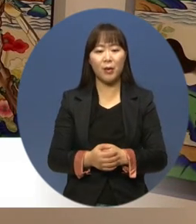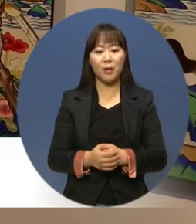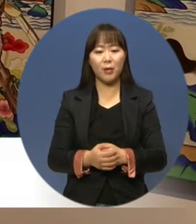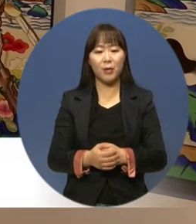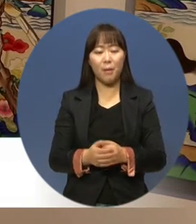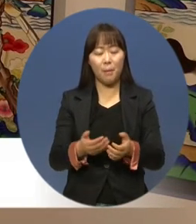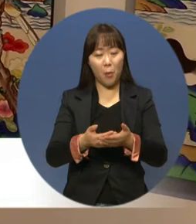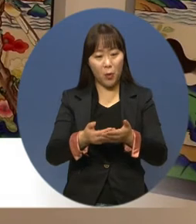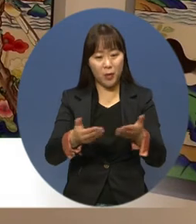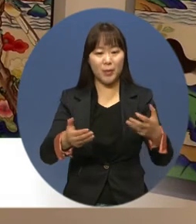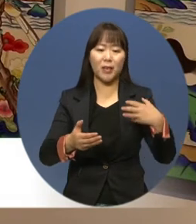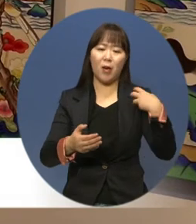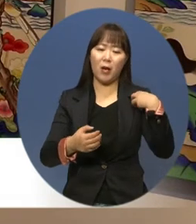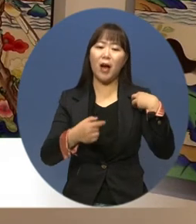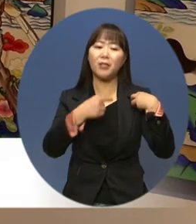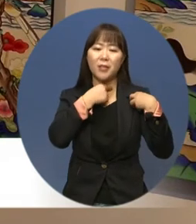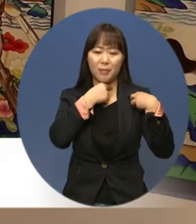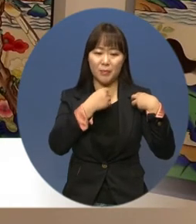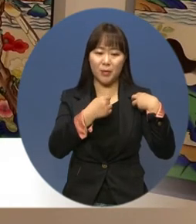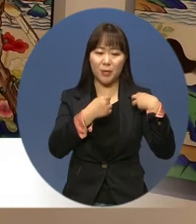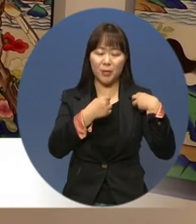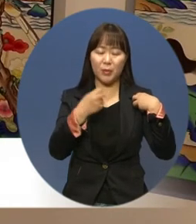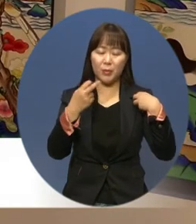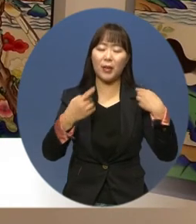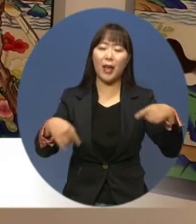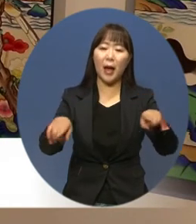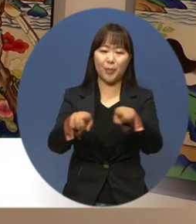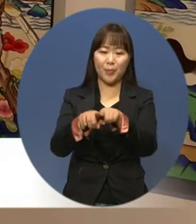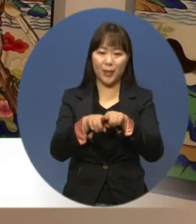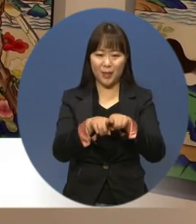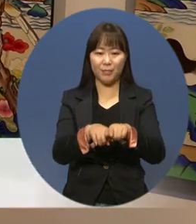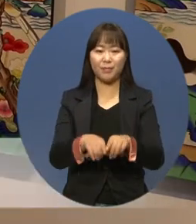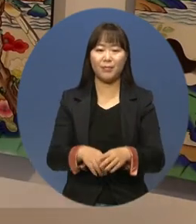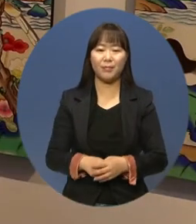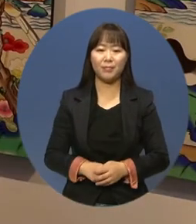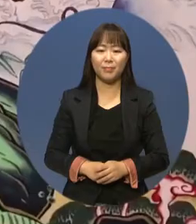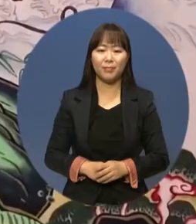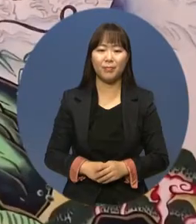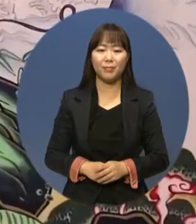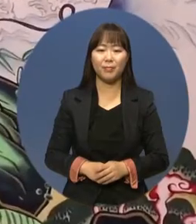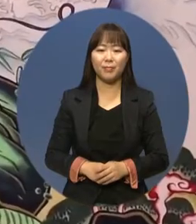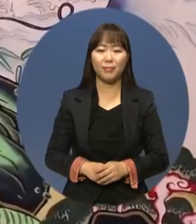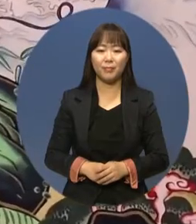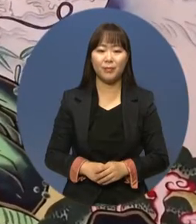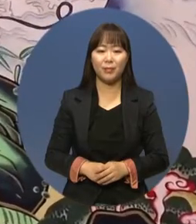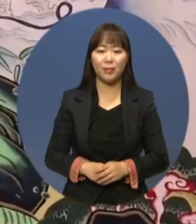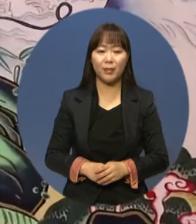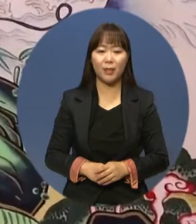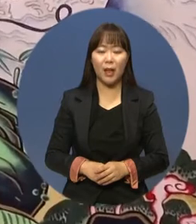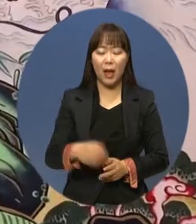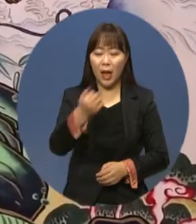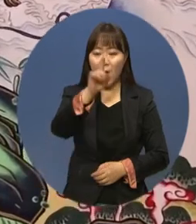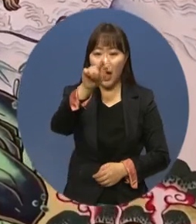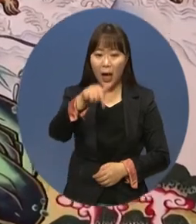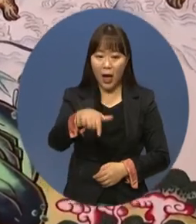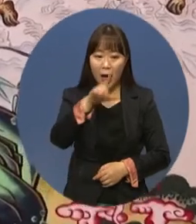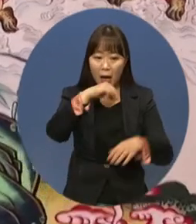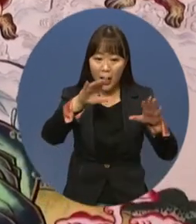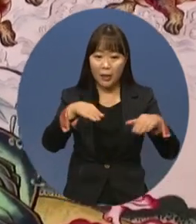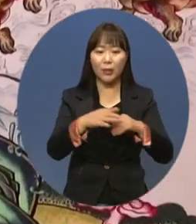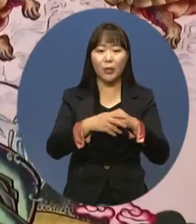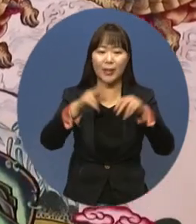보급시키는 그런 역할을 제가 해보고 싶고 같이 함께 하겠습니다. 학과 사슴 그리고 소나무